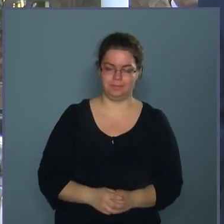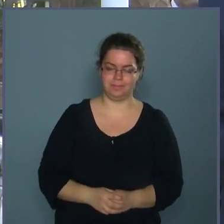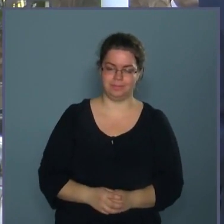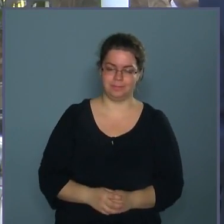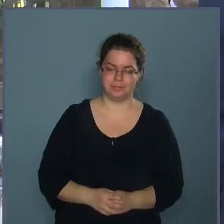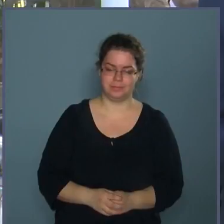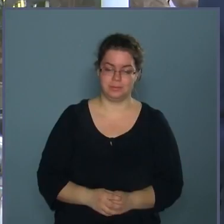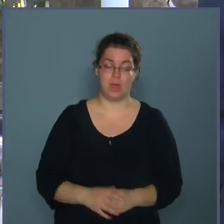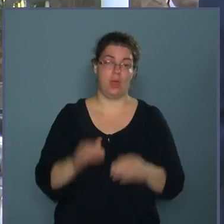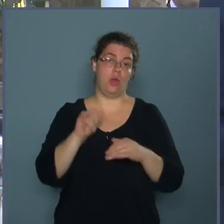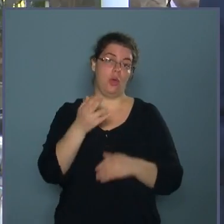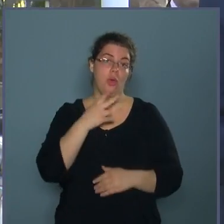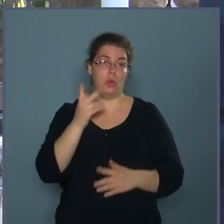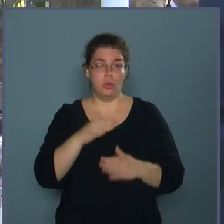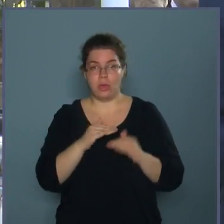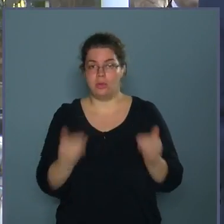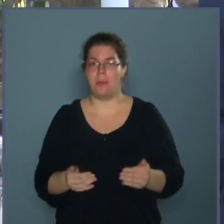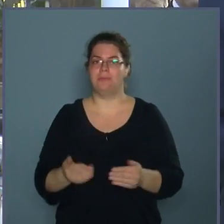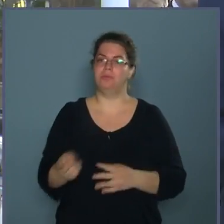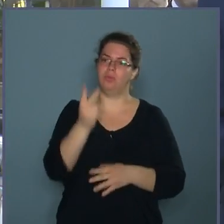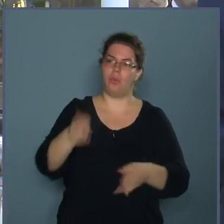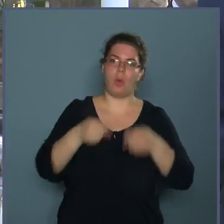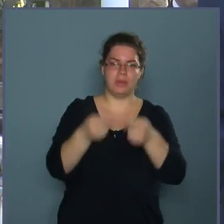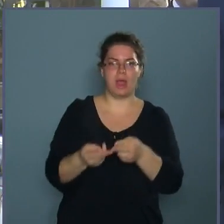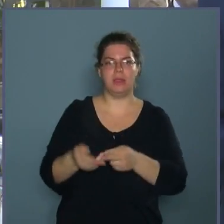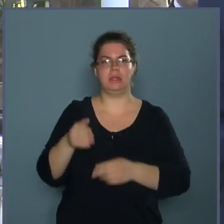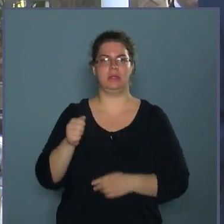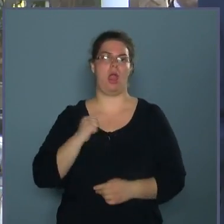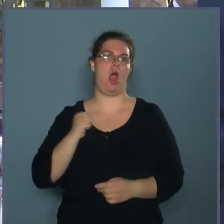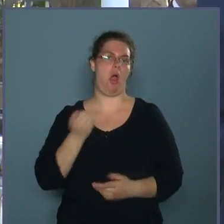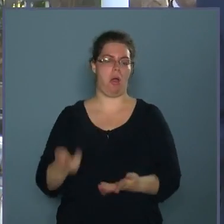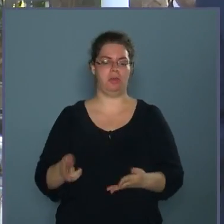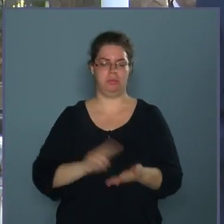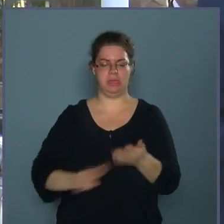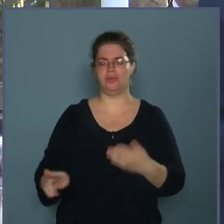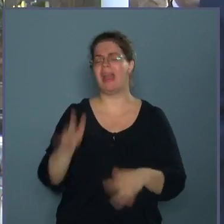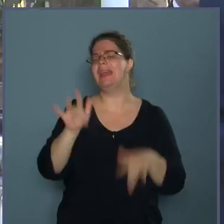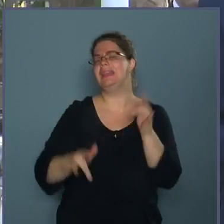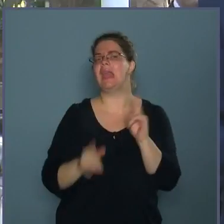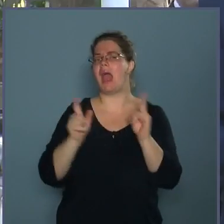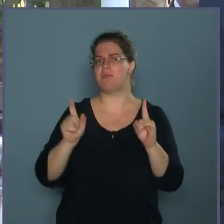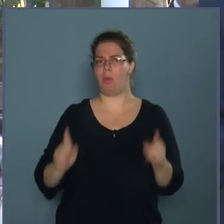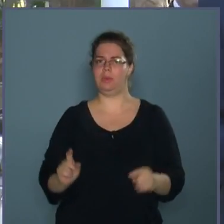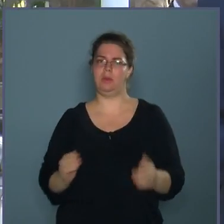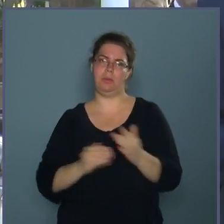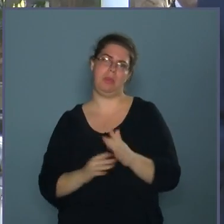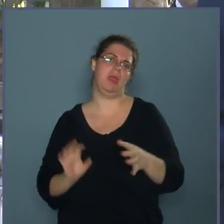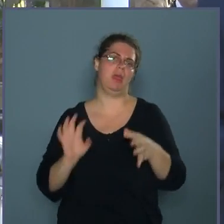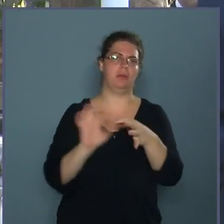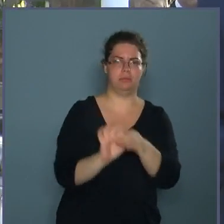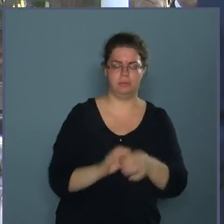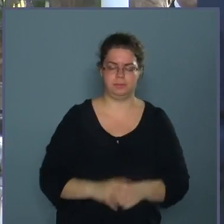Hatragyár, Jutadomb, Főutcai Hadbíróság. Néhány mondatot fűznék mindhárom